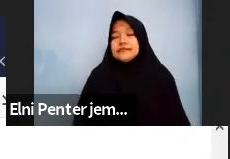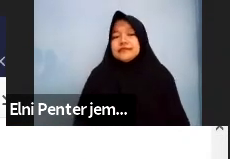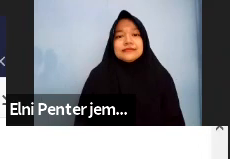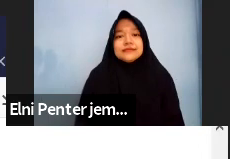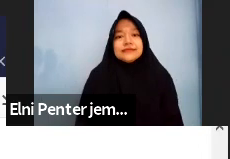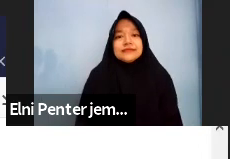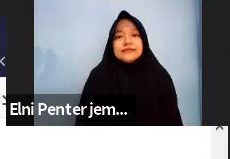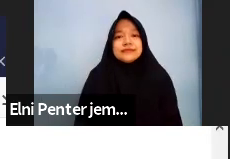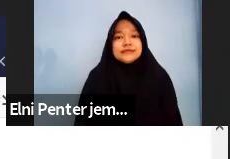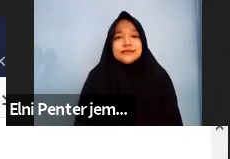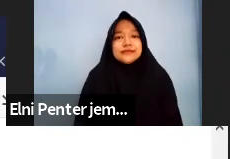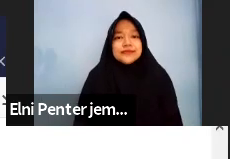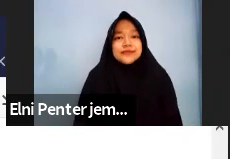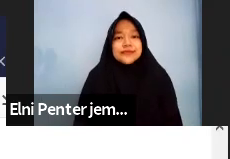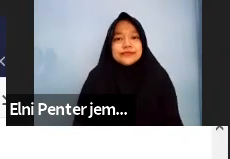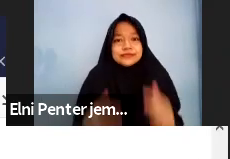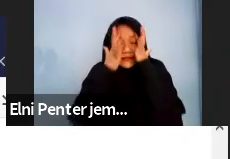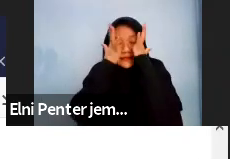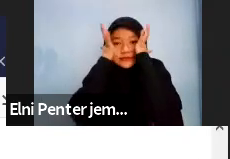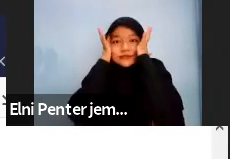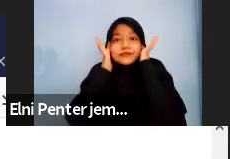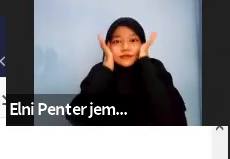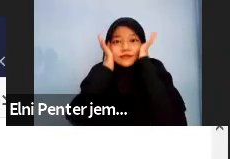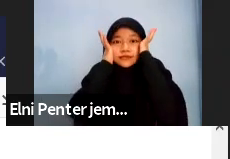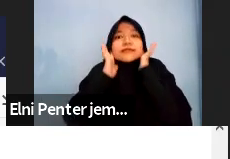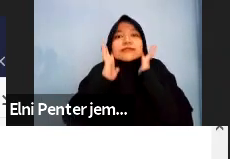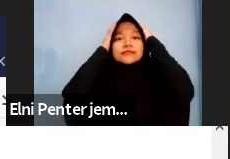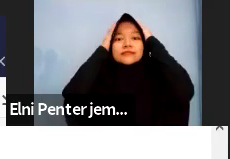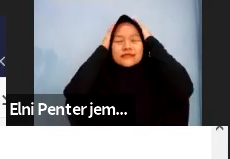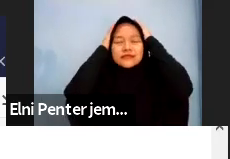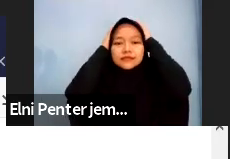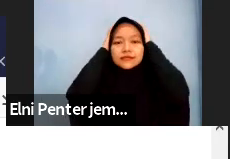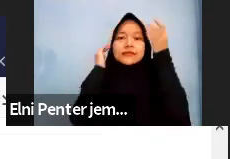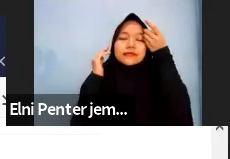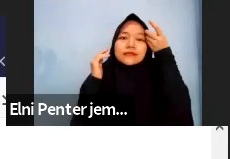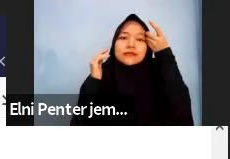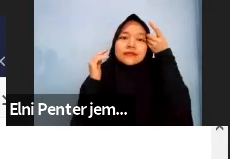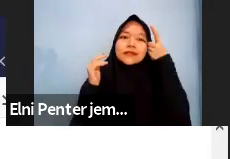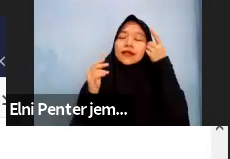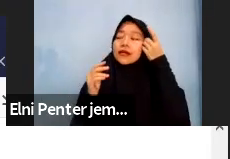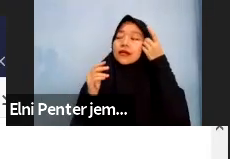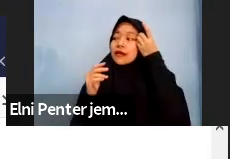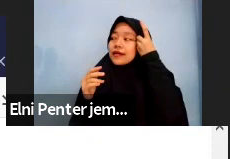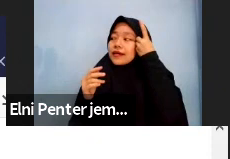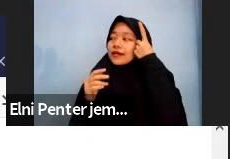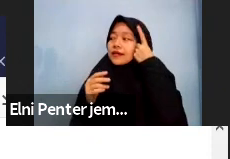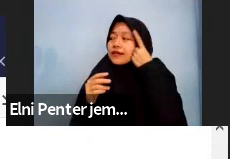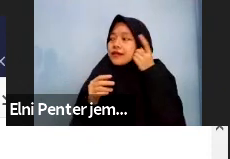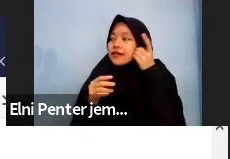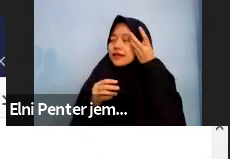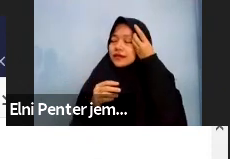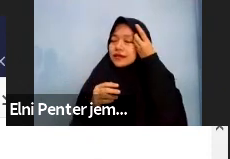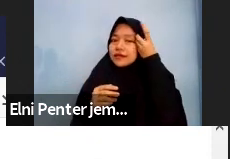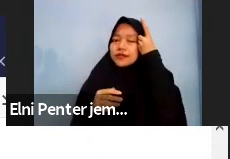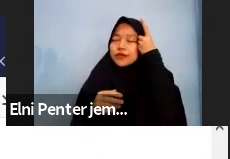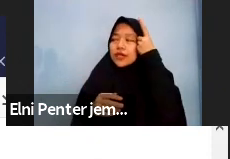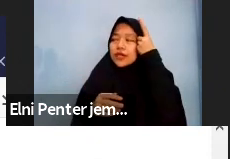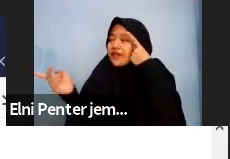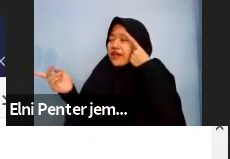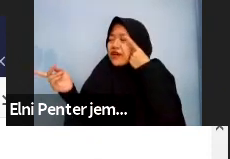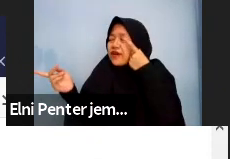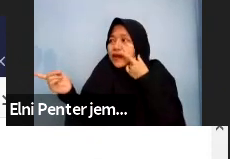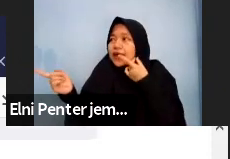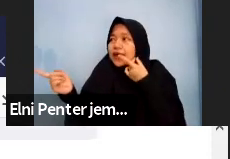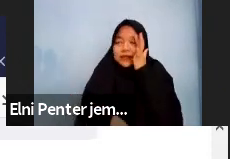Hai cewek Iya mbak Harus download dulu Mbak di rumah iya iya yang penting udah tahu sudah ada bahwa itu